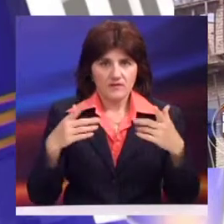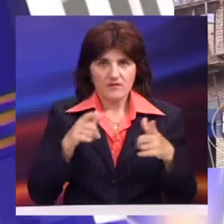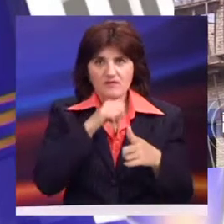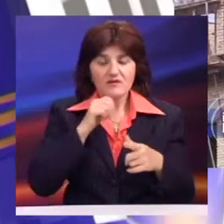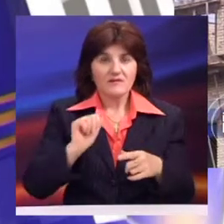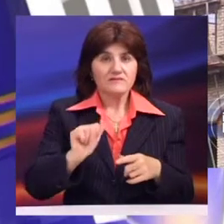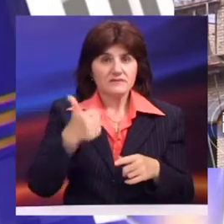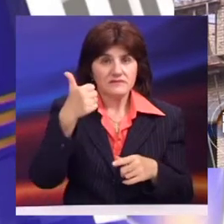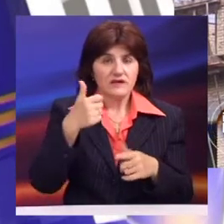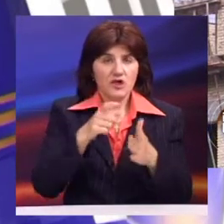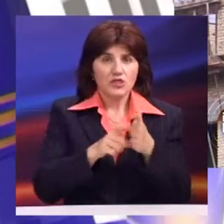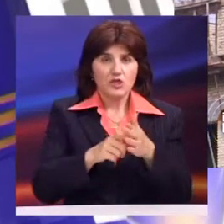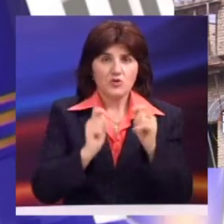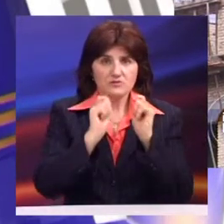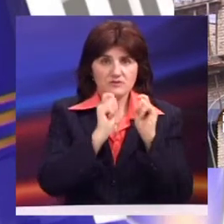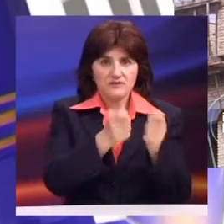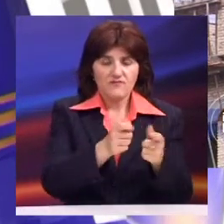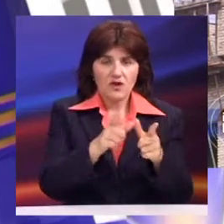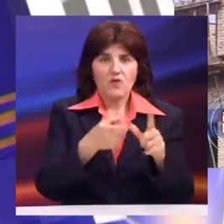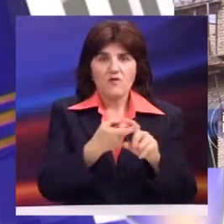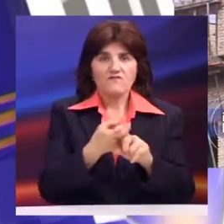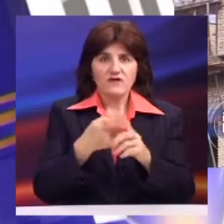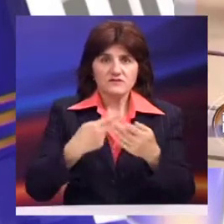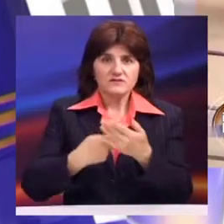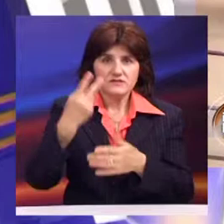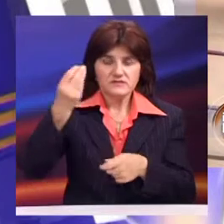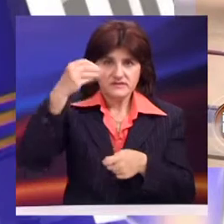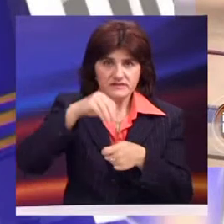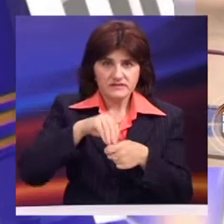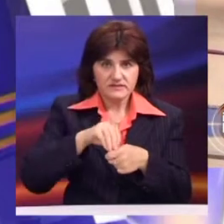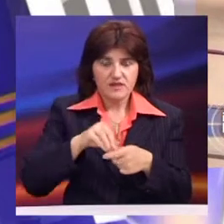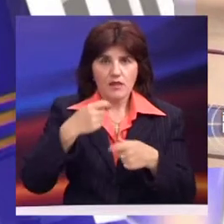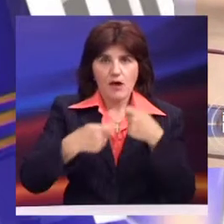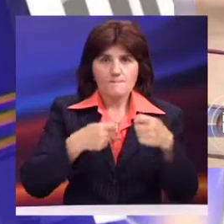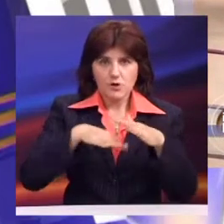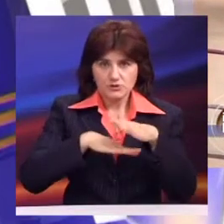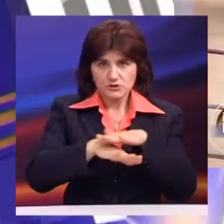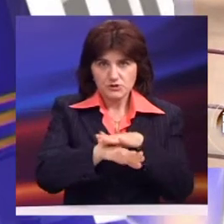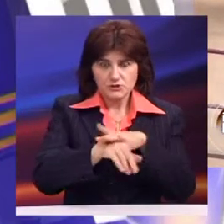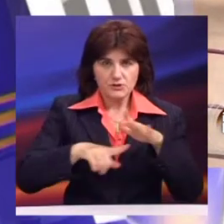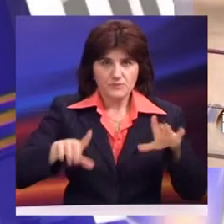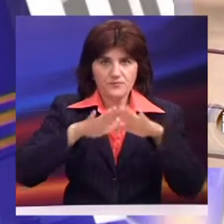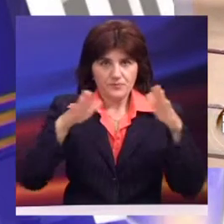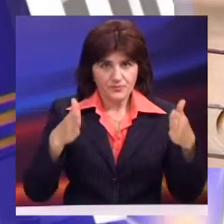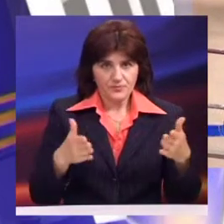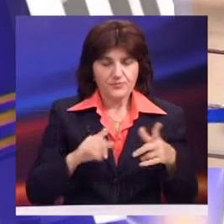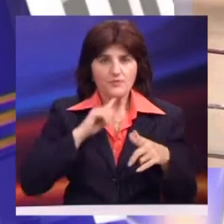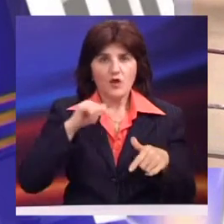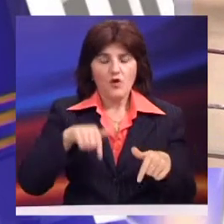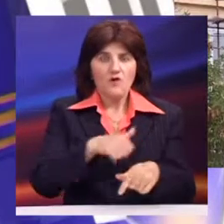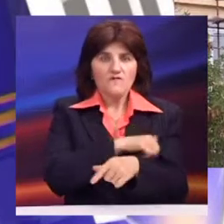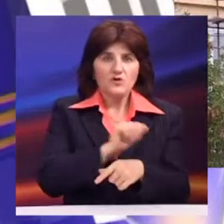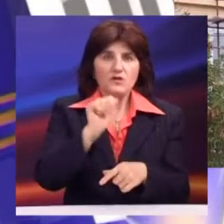godini svega 1 dozvolu za gradnju stambene zgrade s poslovnim objektima, koliko je izdato u istom periodu prošle godine, s tim da je u ovoj